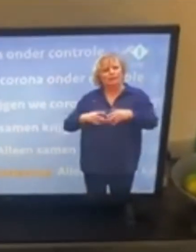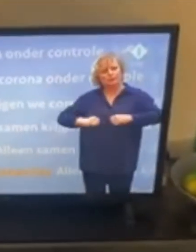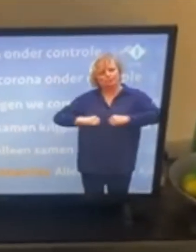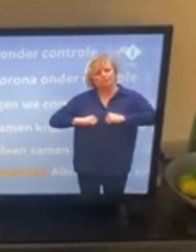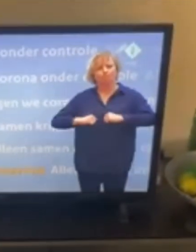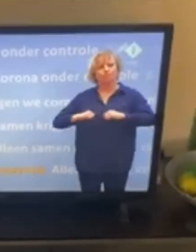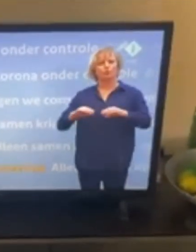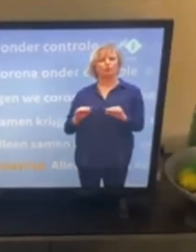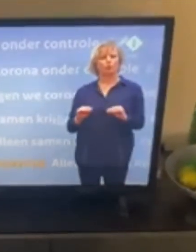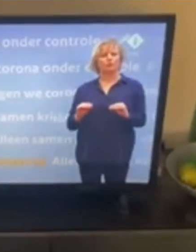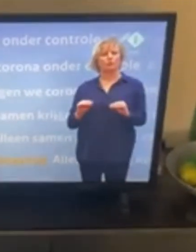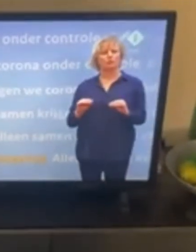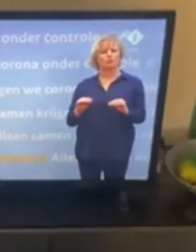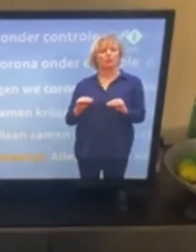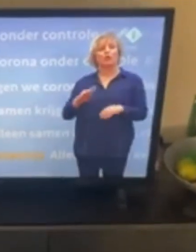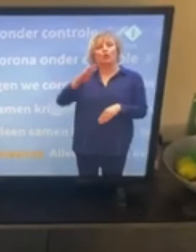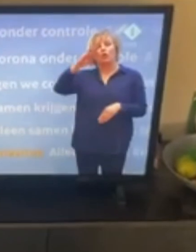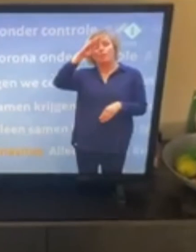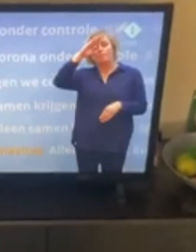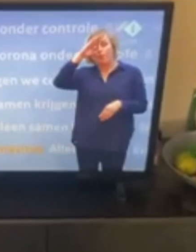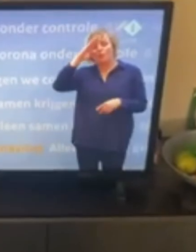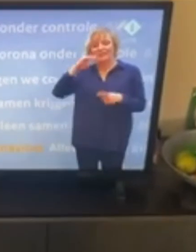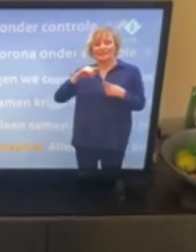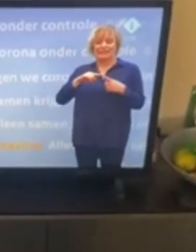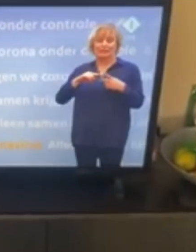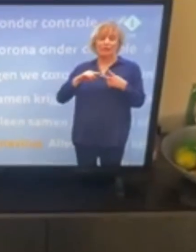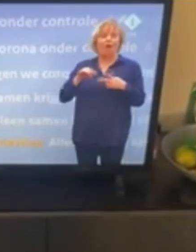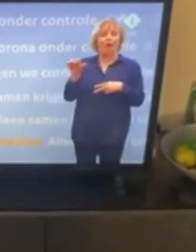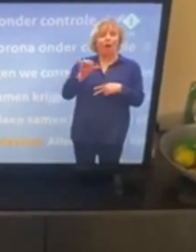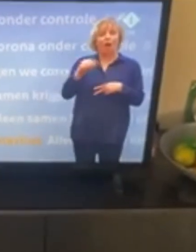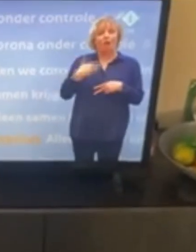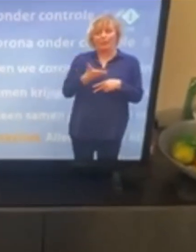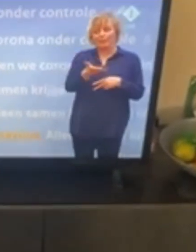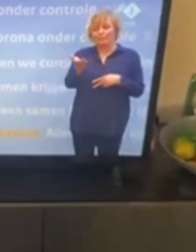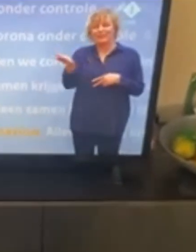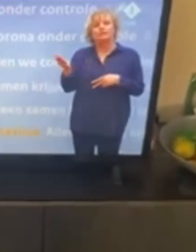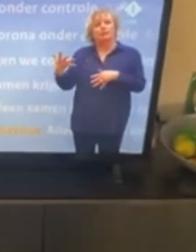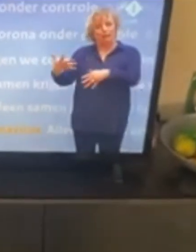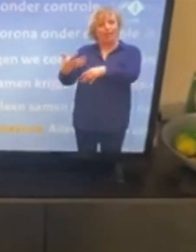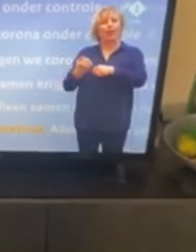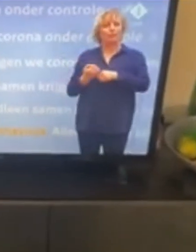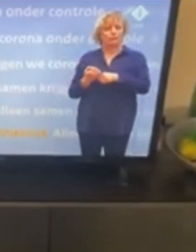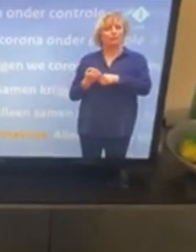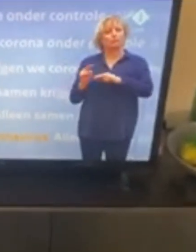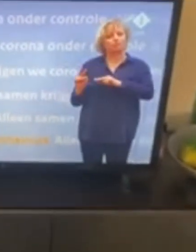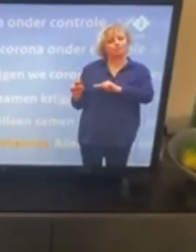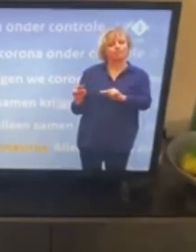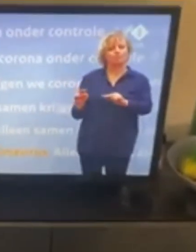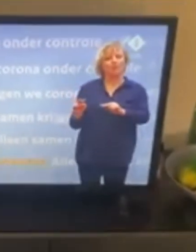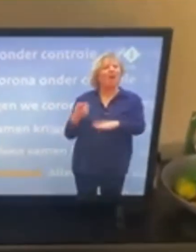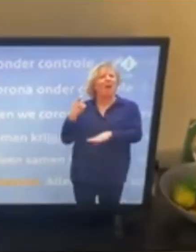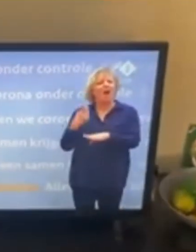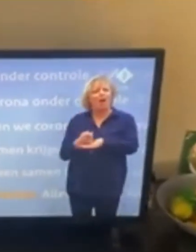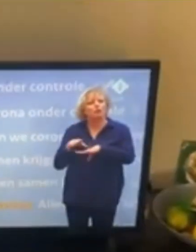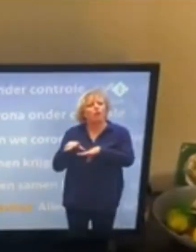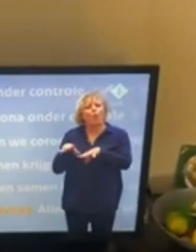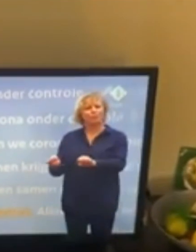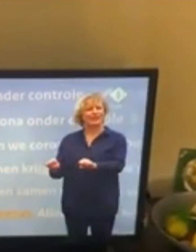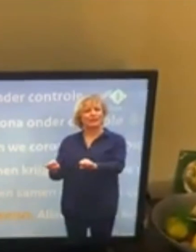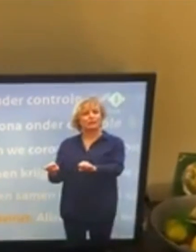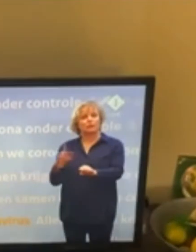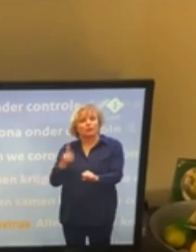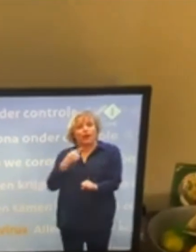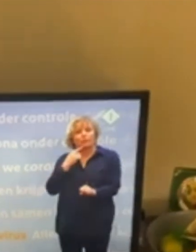bij dat de politie en anderen die daarvoor aangewezen zijn, daar ook aan bijdragen en helpen. Maar dat is niet hard optreden, dat is ervoor zorgen dat je